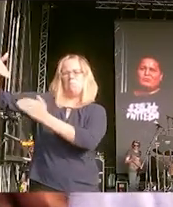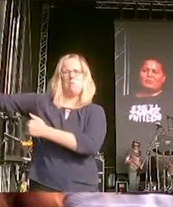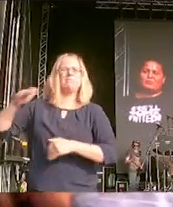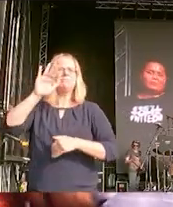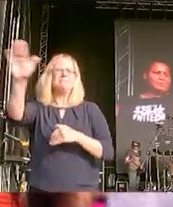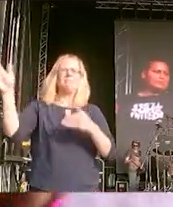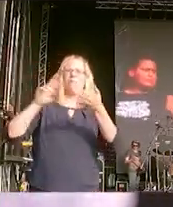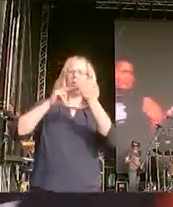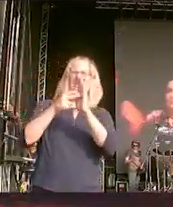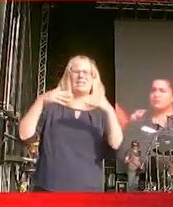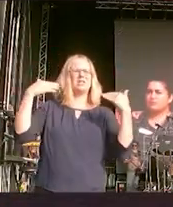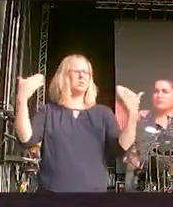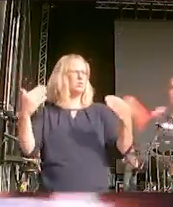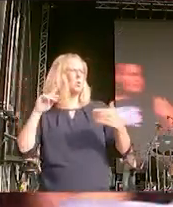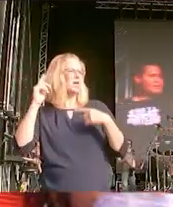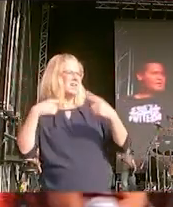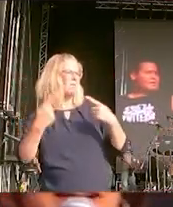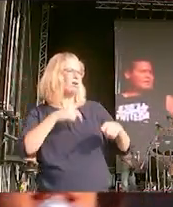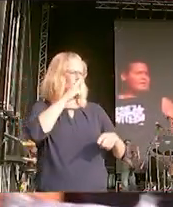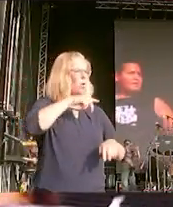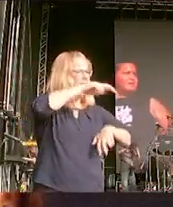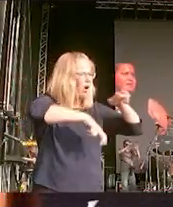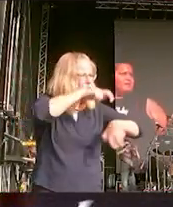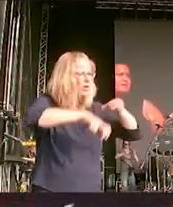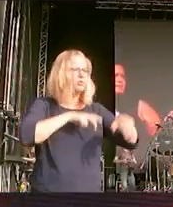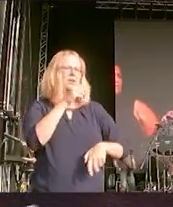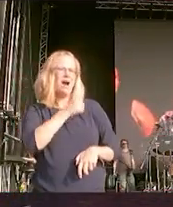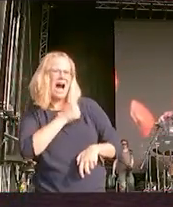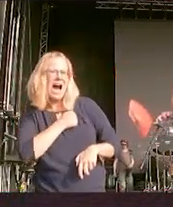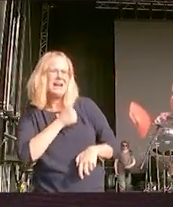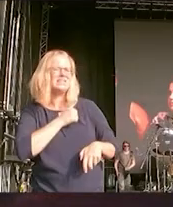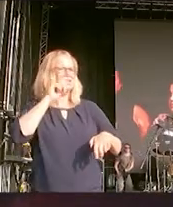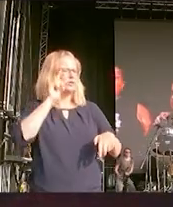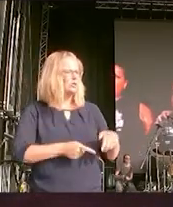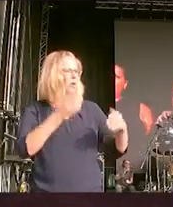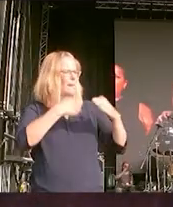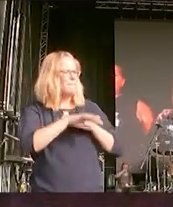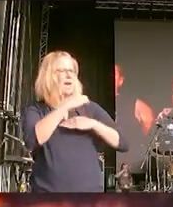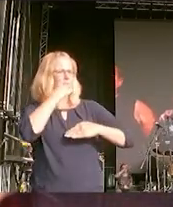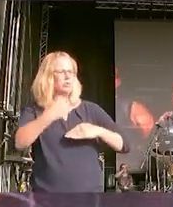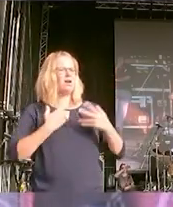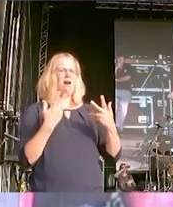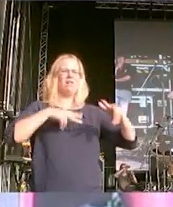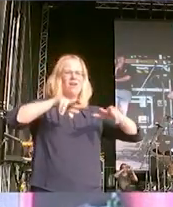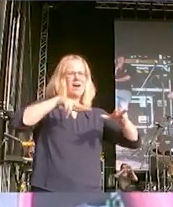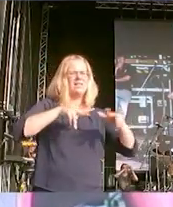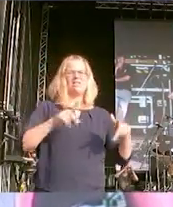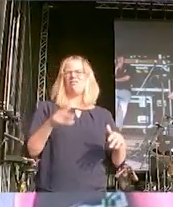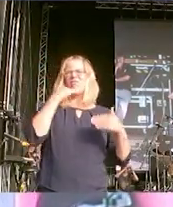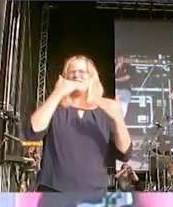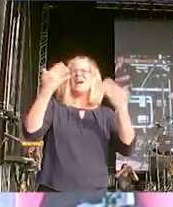nichts anderes macht, als Elend, Ausbeutung und Angst immer weiter und immer brutaler zu verwalten. Danke für nichts.